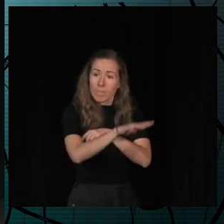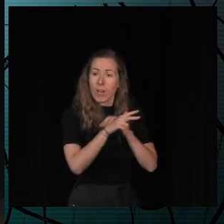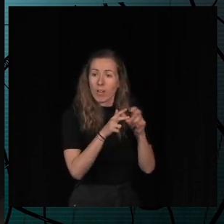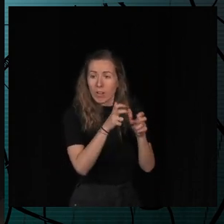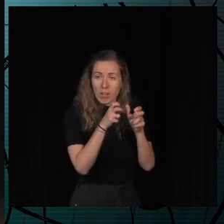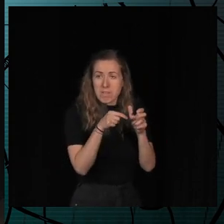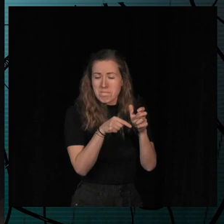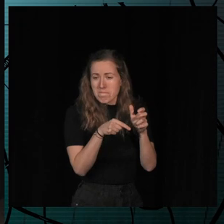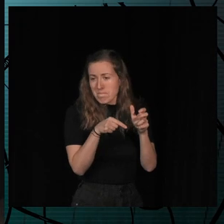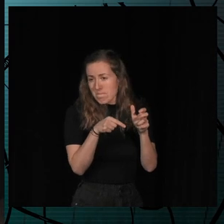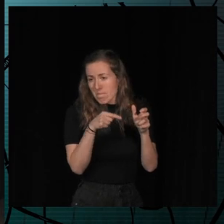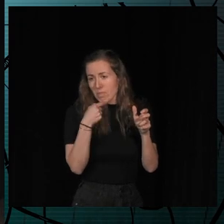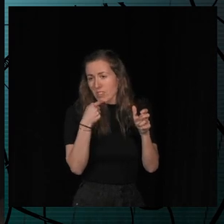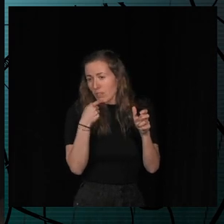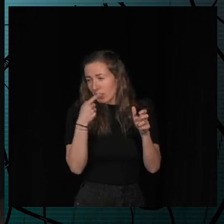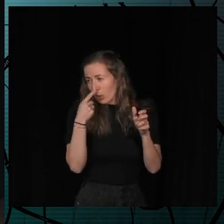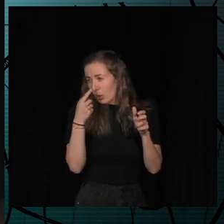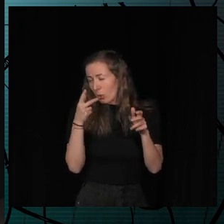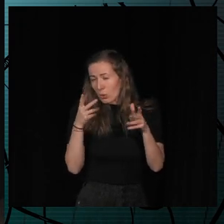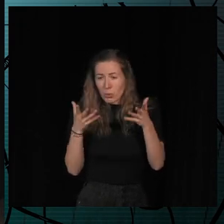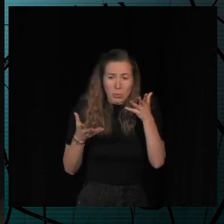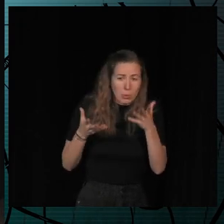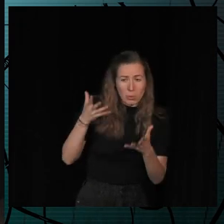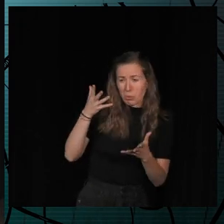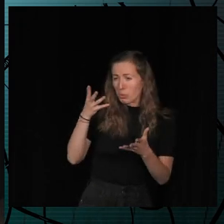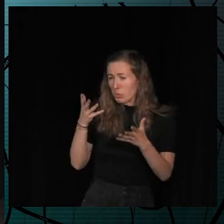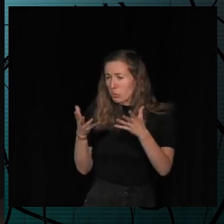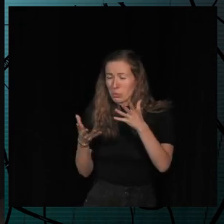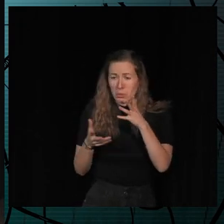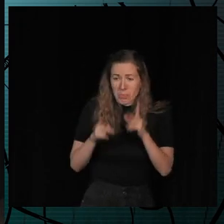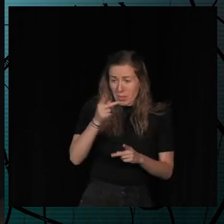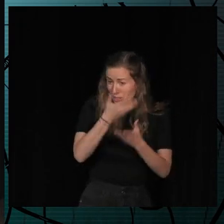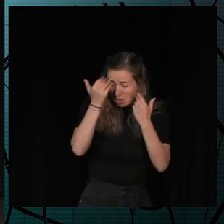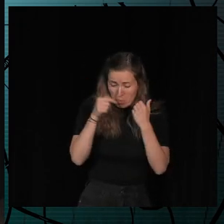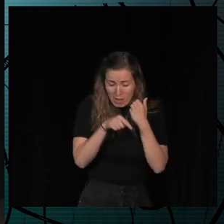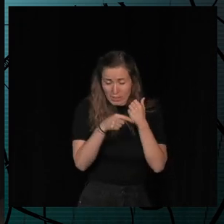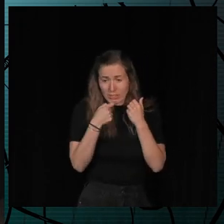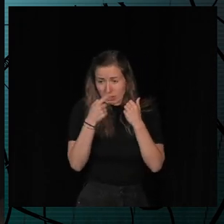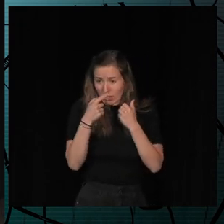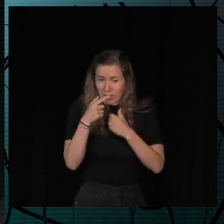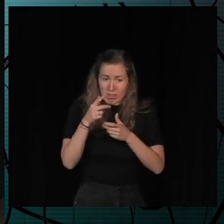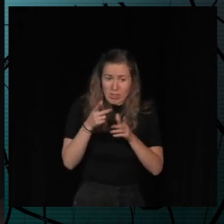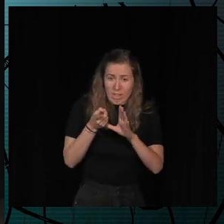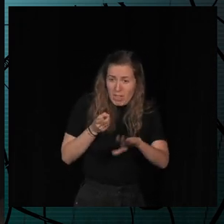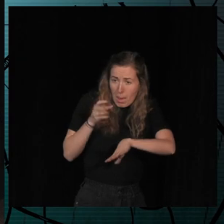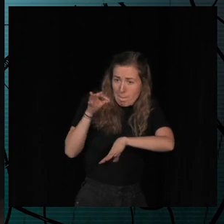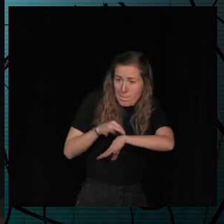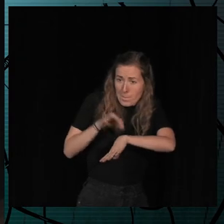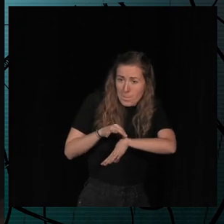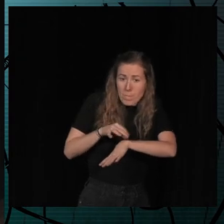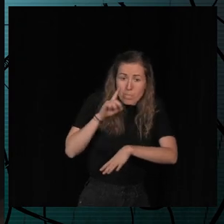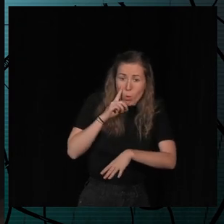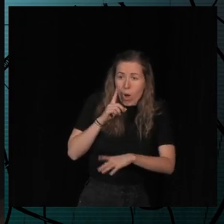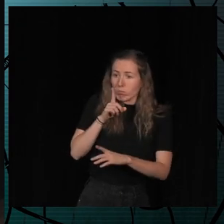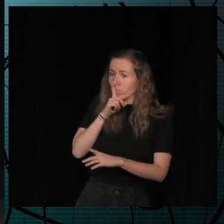joueuses excluer aussi enfin la question de ah est-ce que c'est c'est c'est pathologique parce que elle n'en parle pas dans